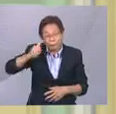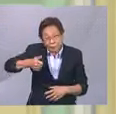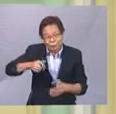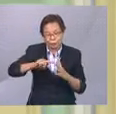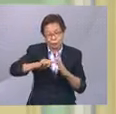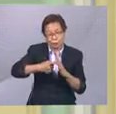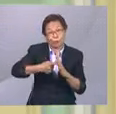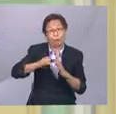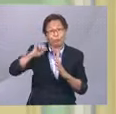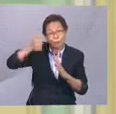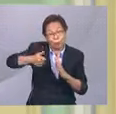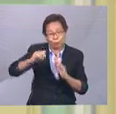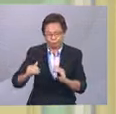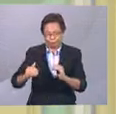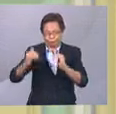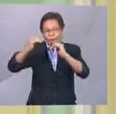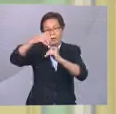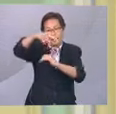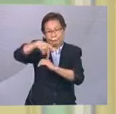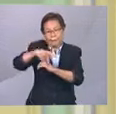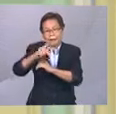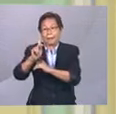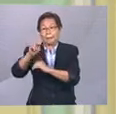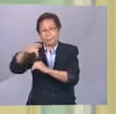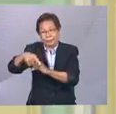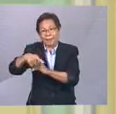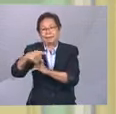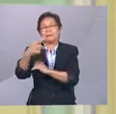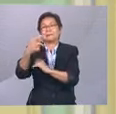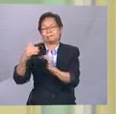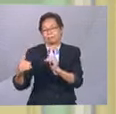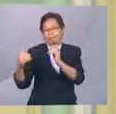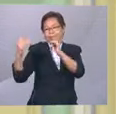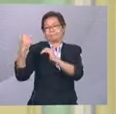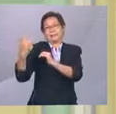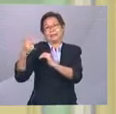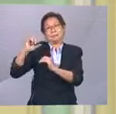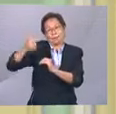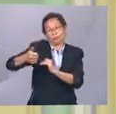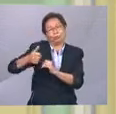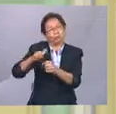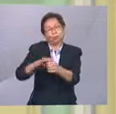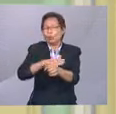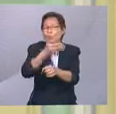bermulanya bikepi MP3